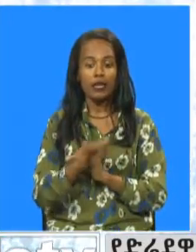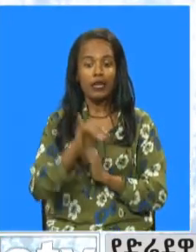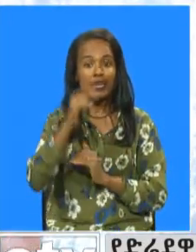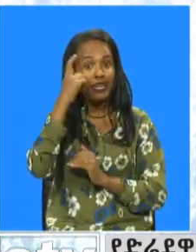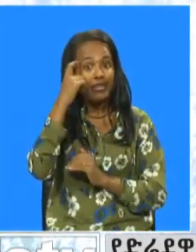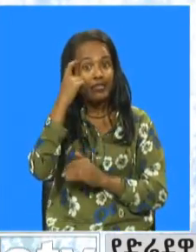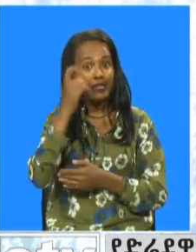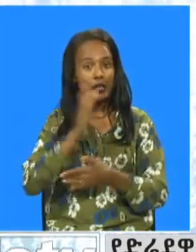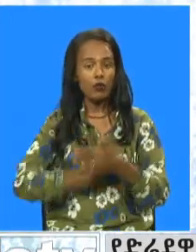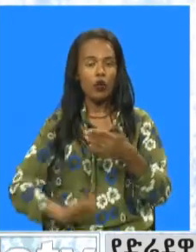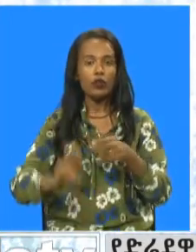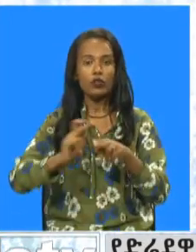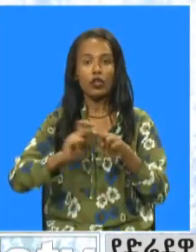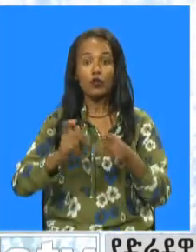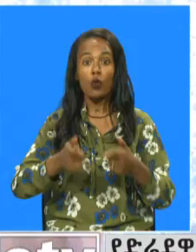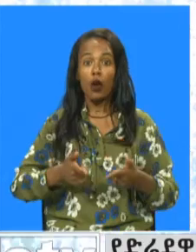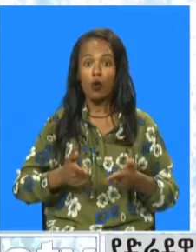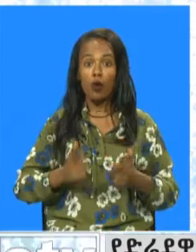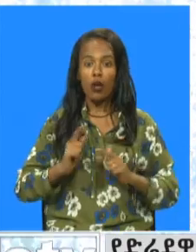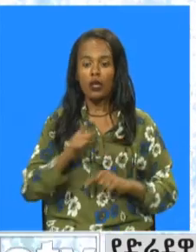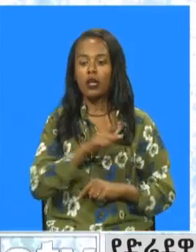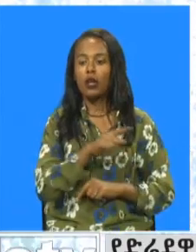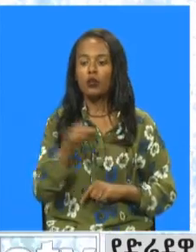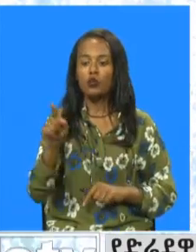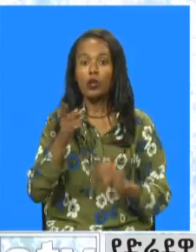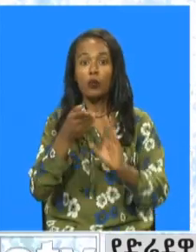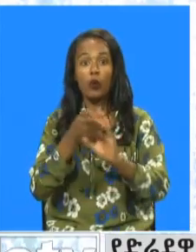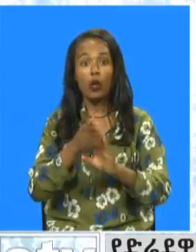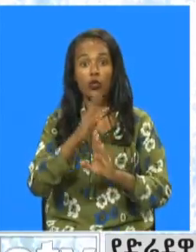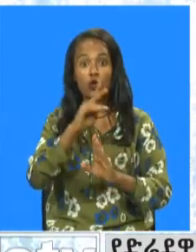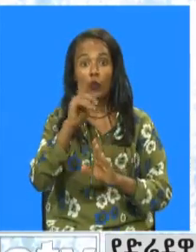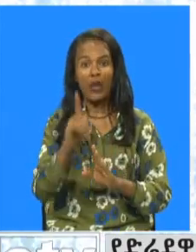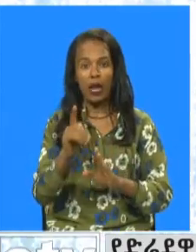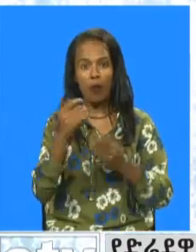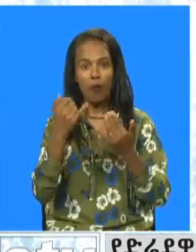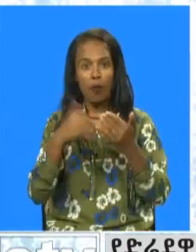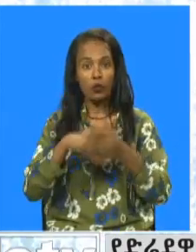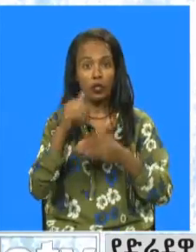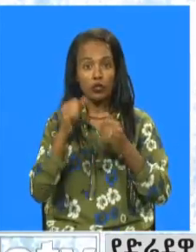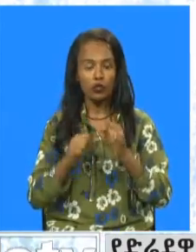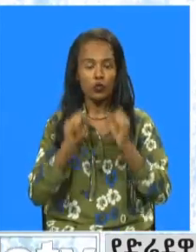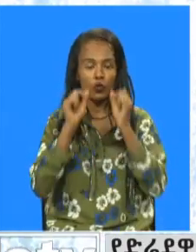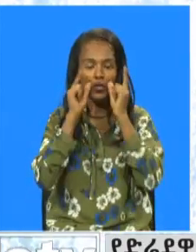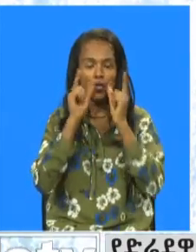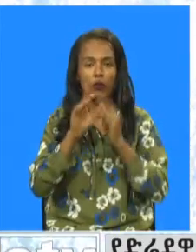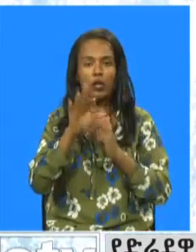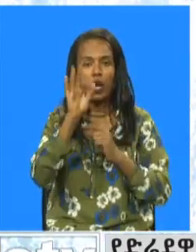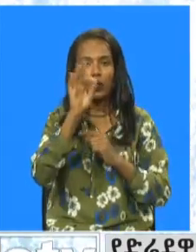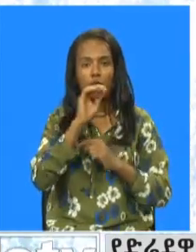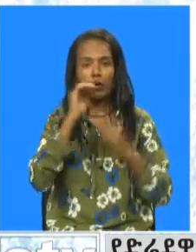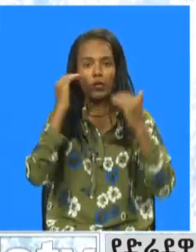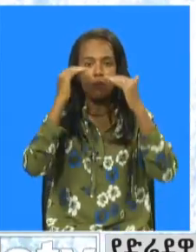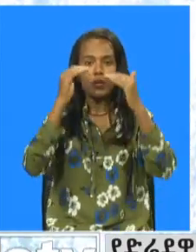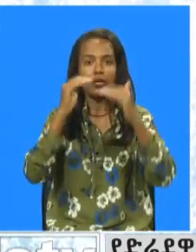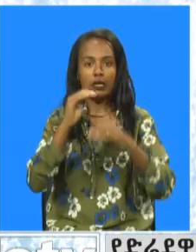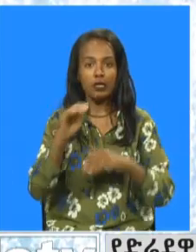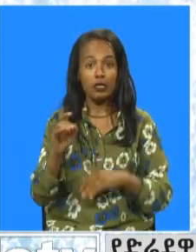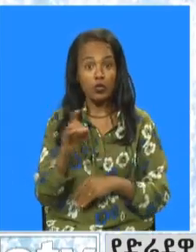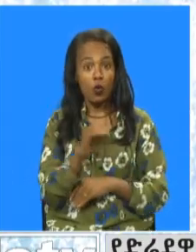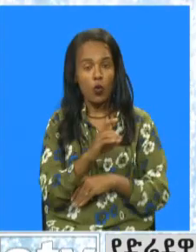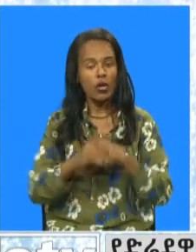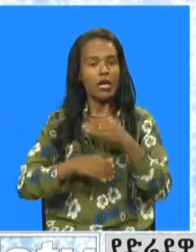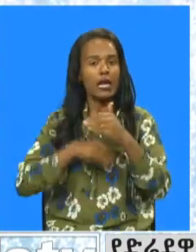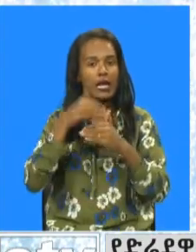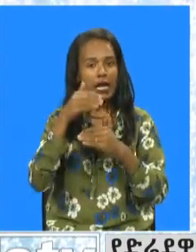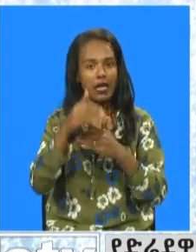ትግራይ ተወላጅ ድሬዳዋ ነዋሪ እነሱም የበኩላቸው ሚና መወጣት እንዲችሉ ግንዛቤ ያገኙበት መድረክ ስለሆነ